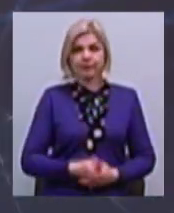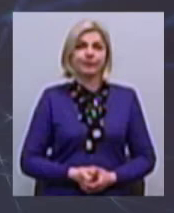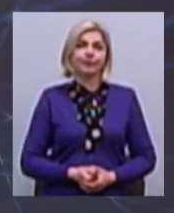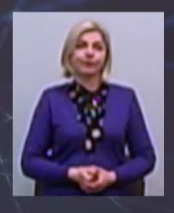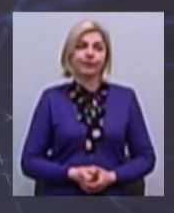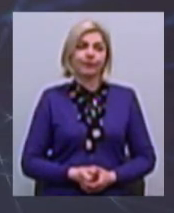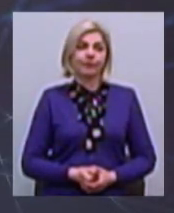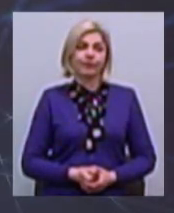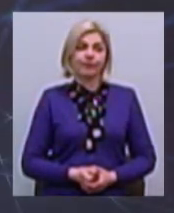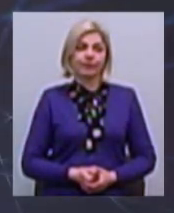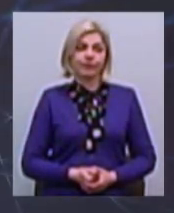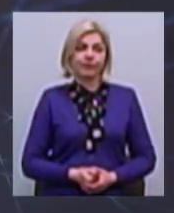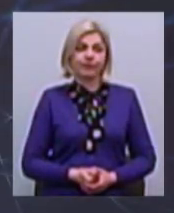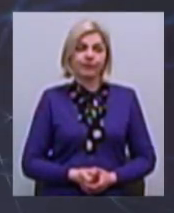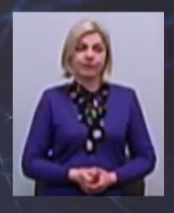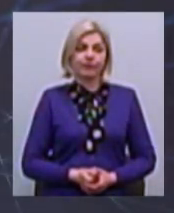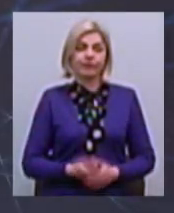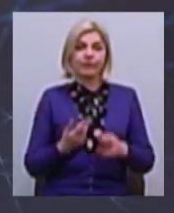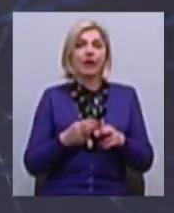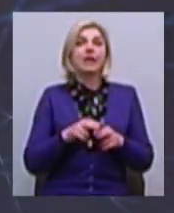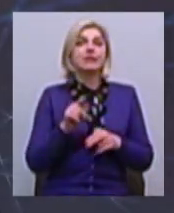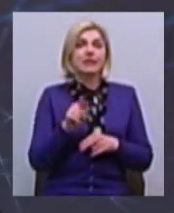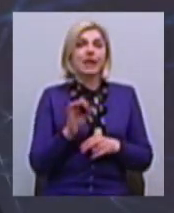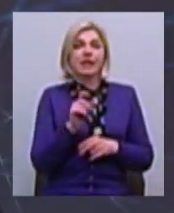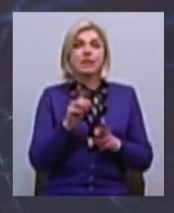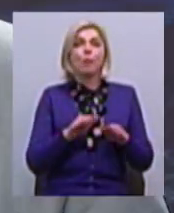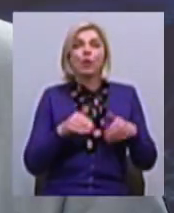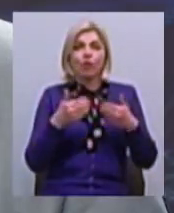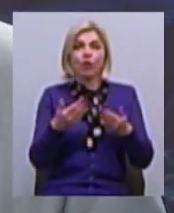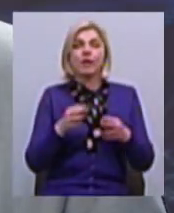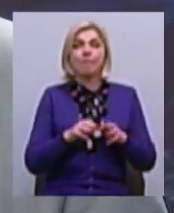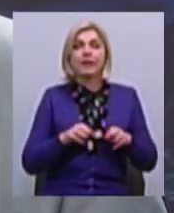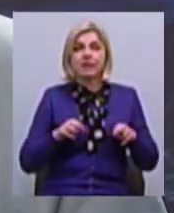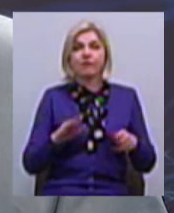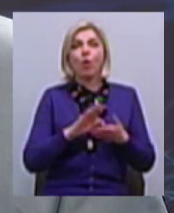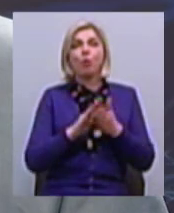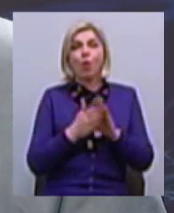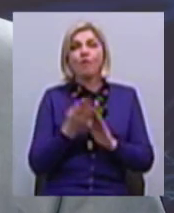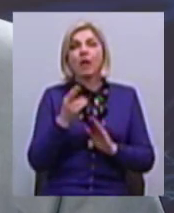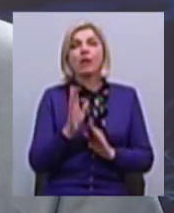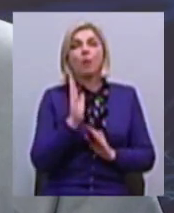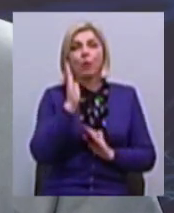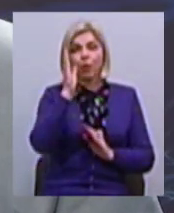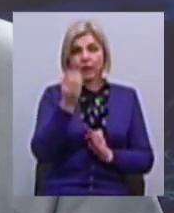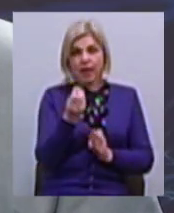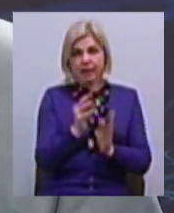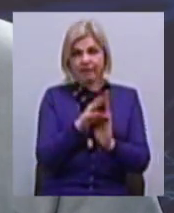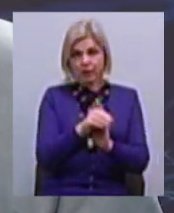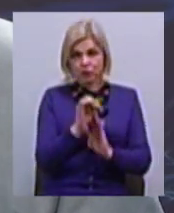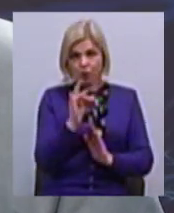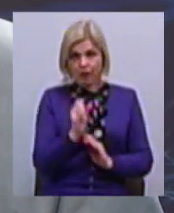одна з обов'язкових умов для інвестора. Одна із запропонованих міністерством умов для майбутнього інвестора. По-перше,